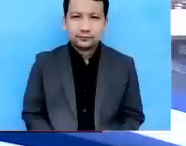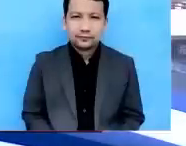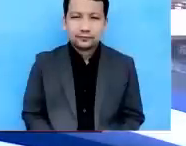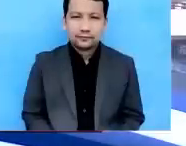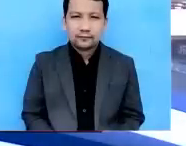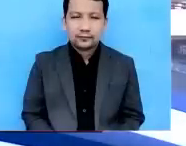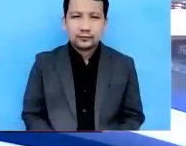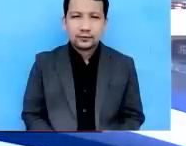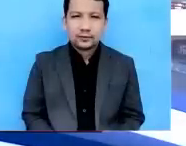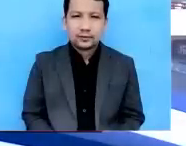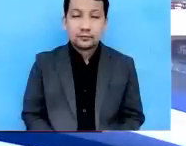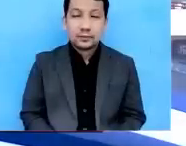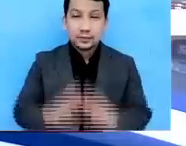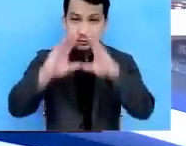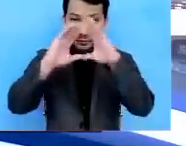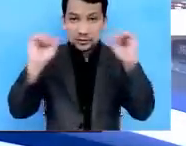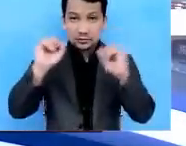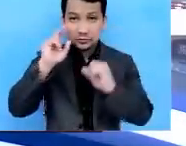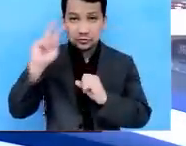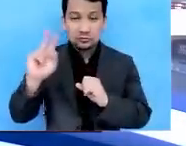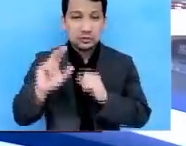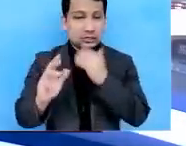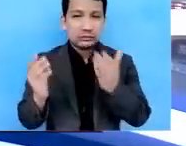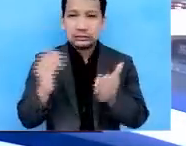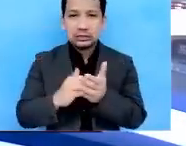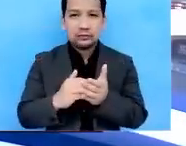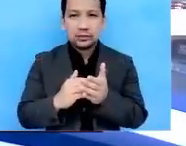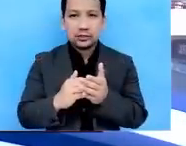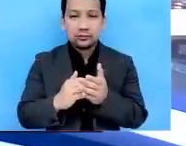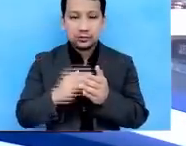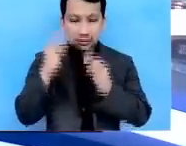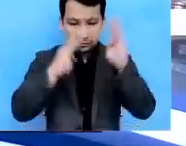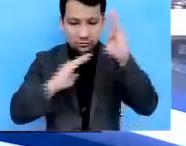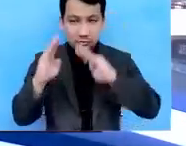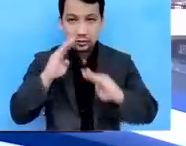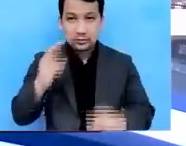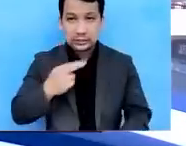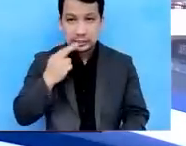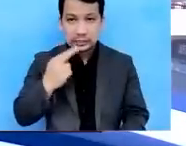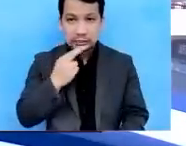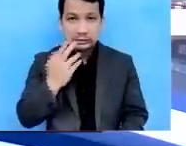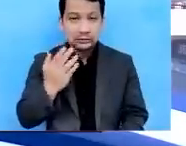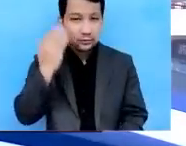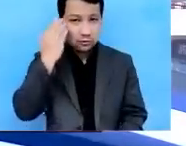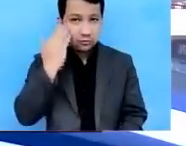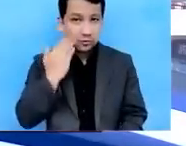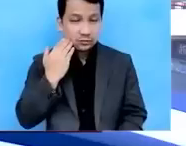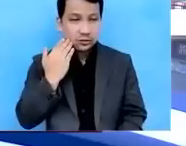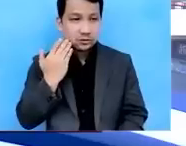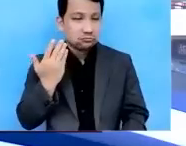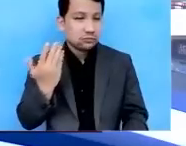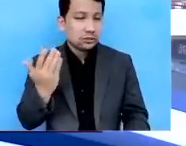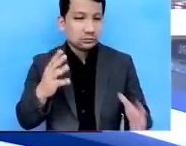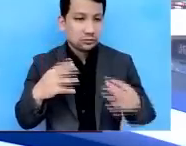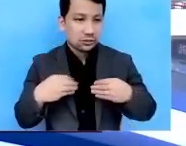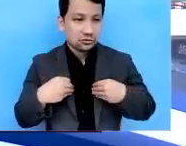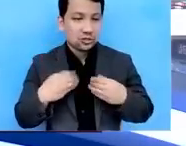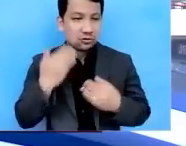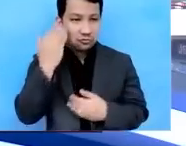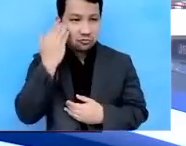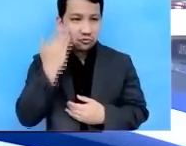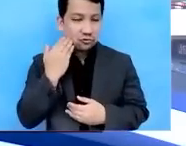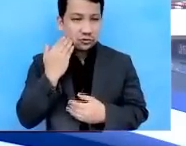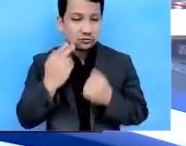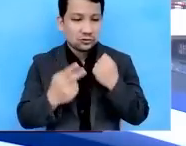Si Pangulong Bongbong Marcos na hindi maulit ang krisis sa bigas sa bansa. Yan ay kahit pa aminado siyang numinipis na ang supply ng bigas.